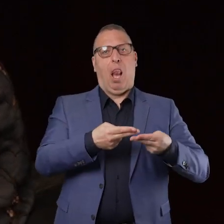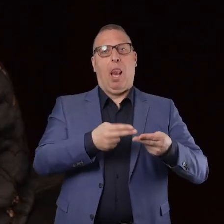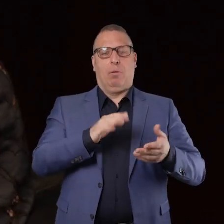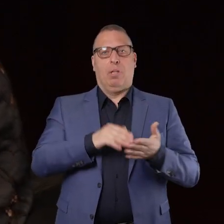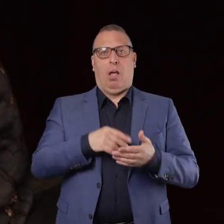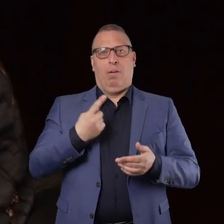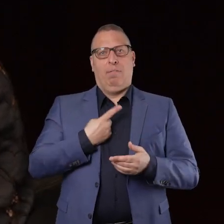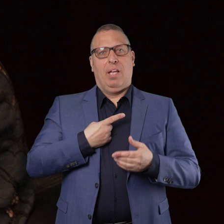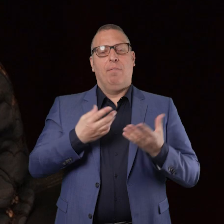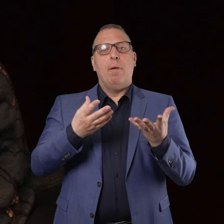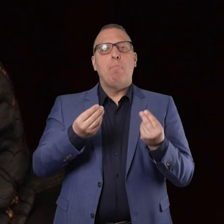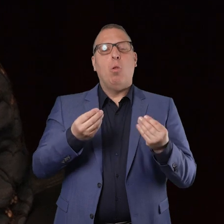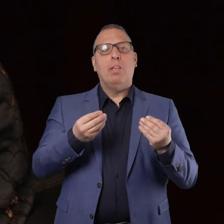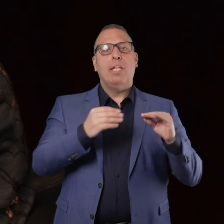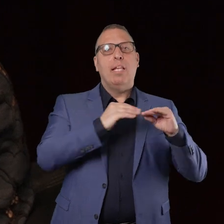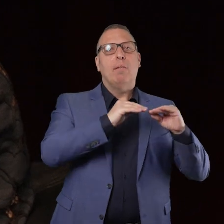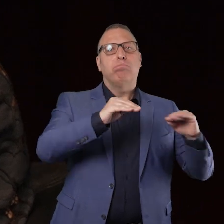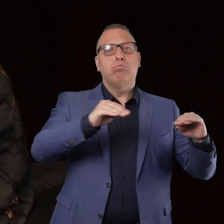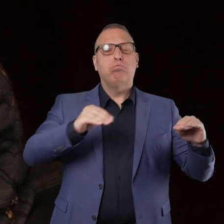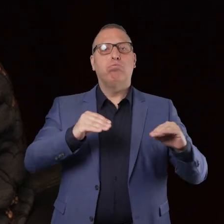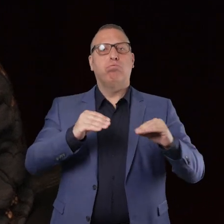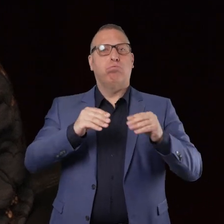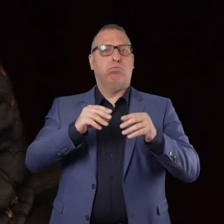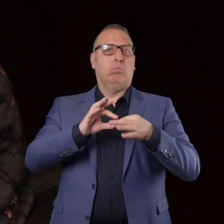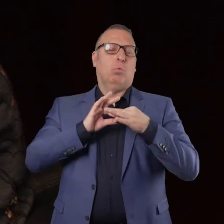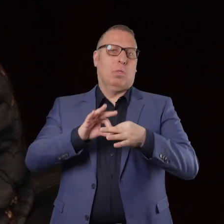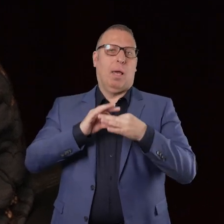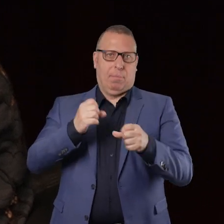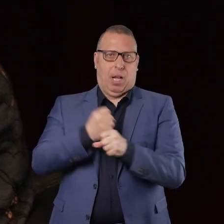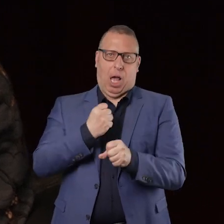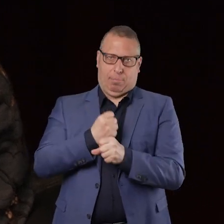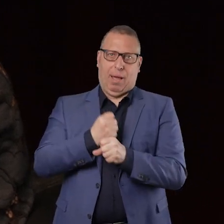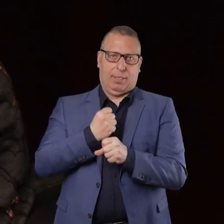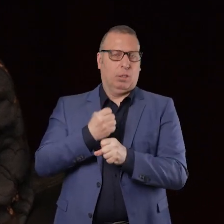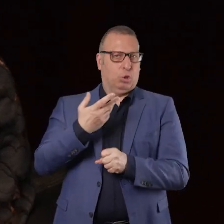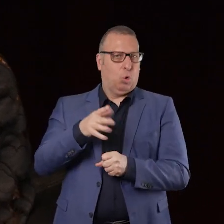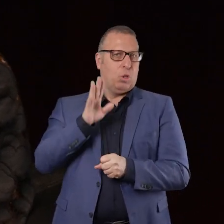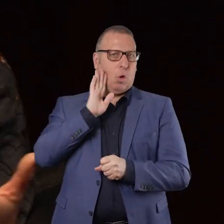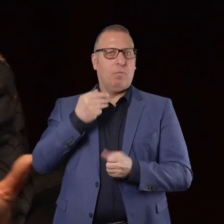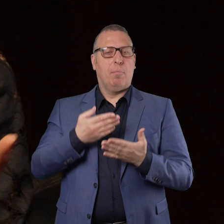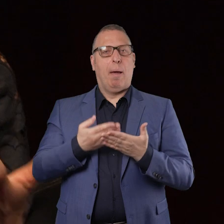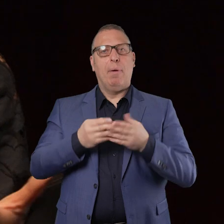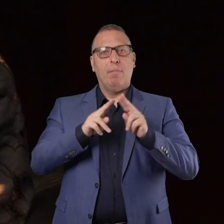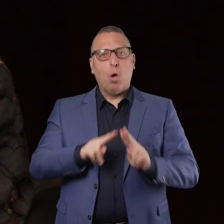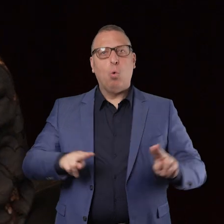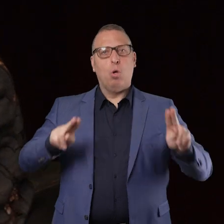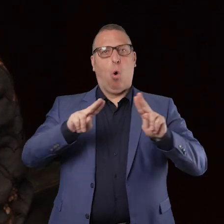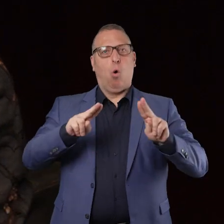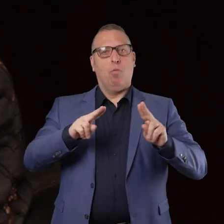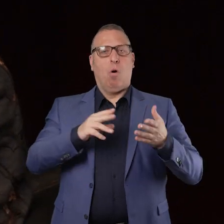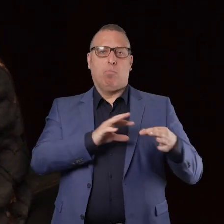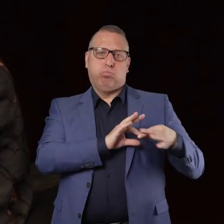und der Liechtenstein, arbeiten wir natürlich eben auch im multilateralen Kontext, haben wir heute auch schon gehört, sehr eng zusammen. An UNO, wo